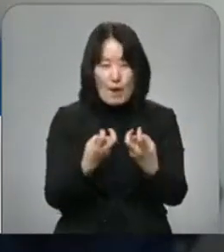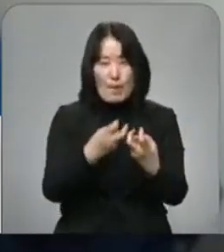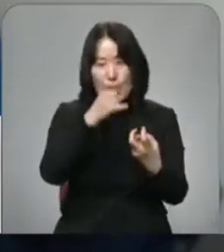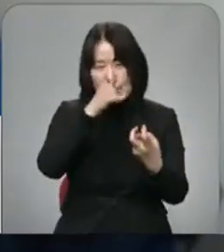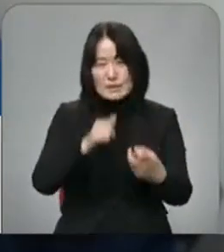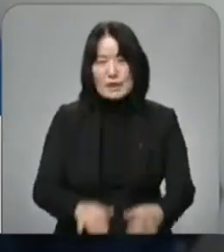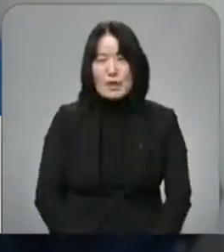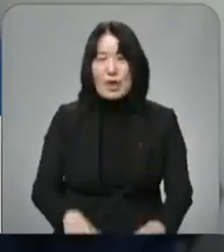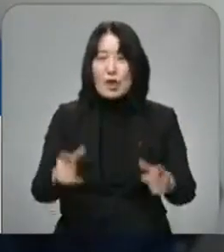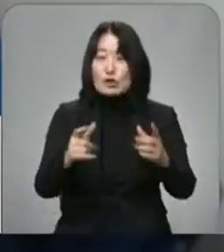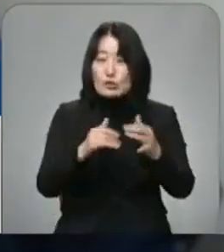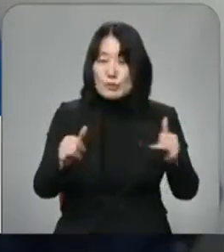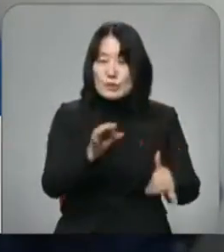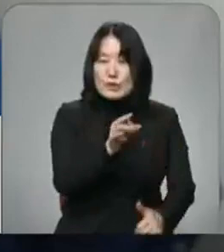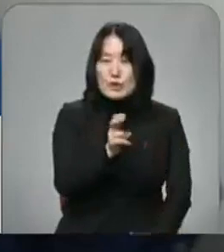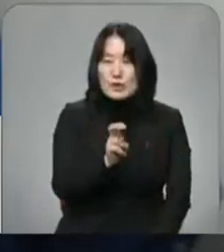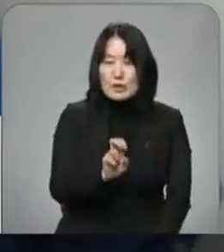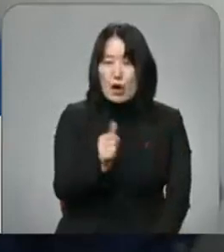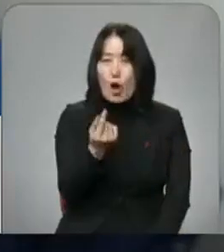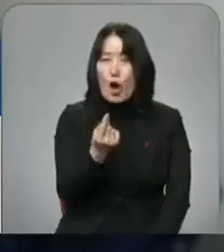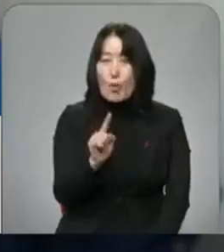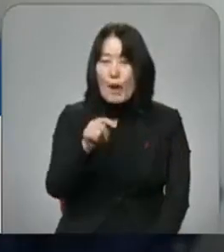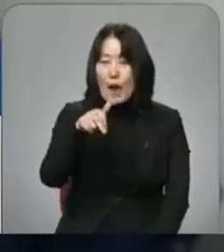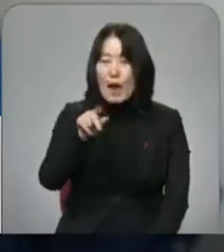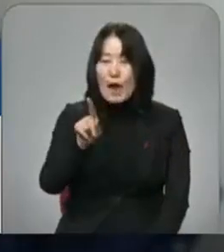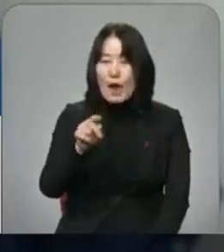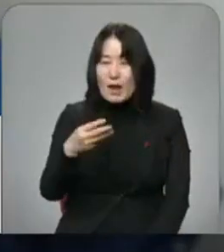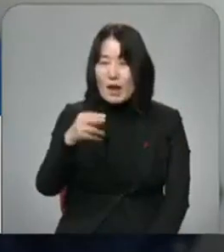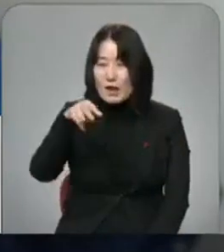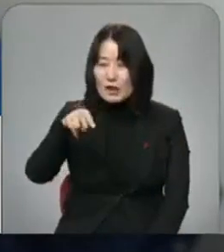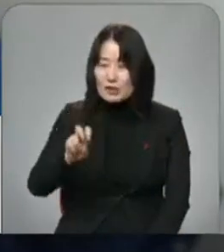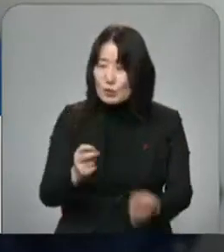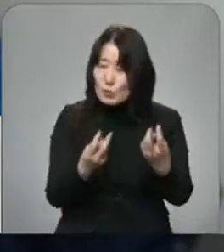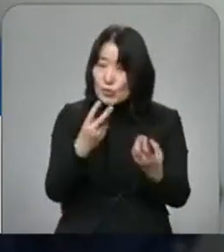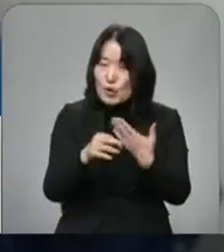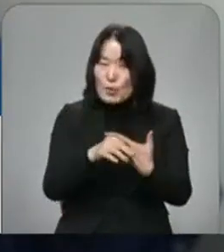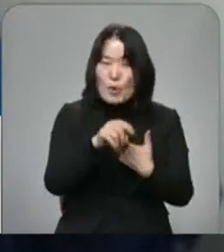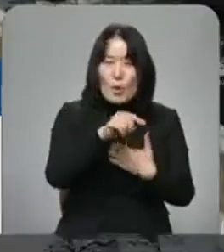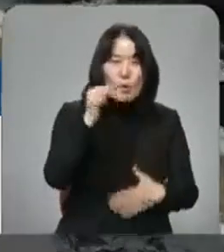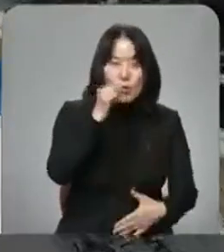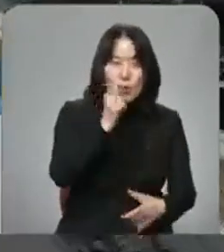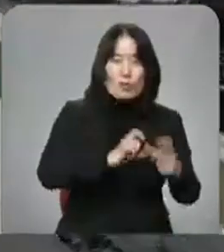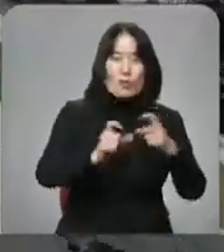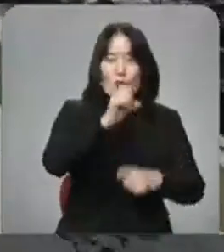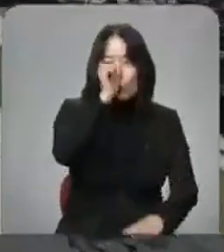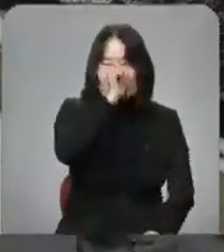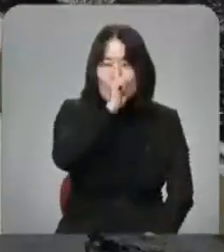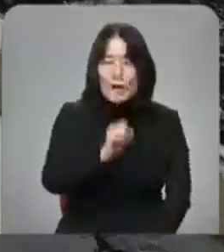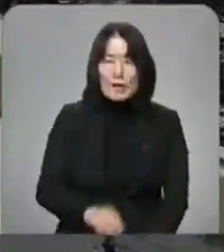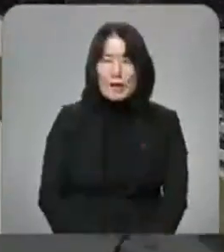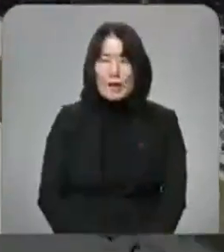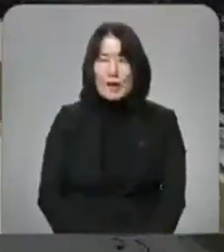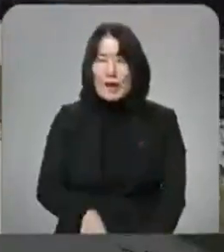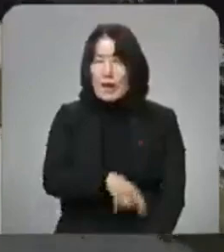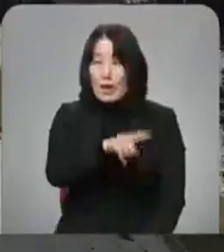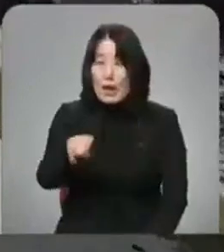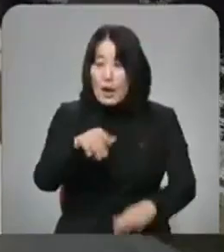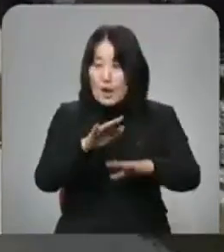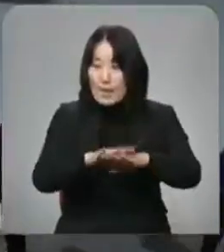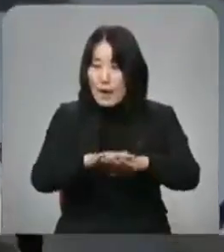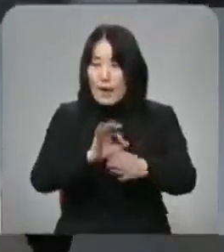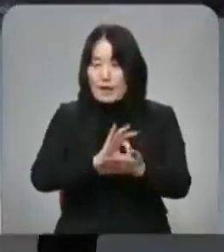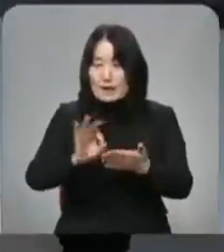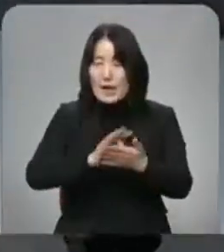하나거든요. 주민들께서는 염화칼슘보다도 많이 선호하는 이 염전이 가동된 지